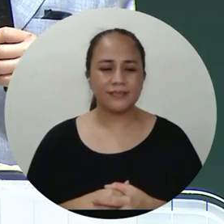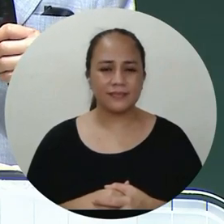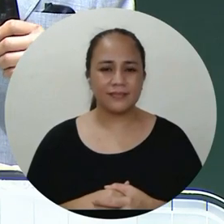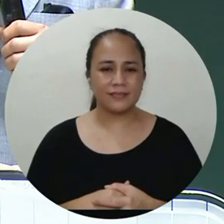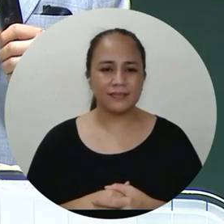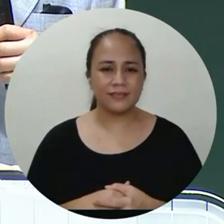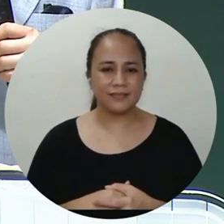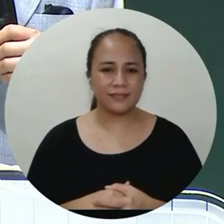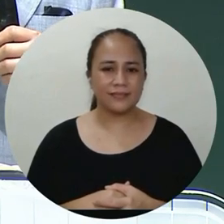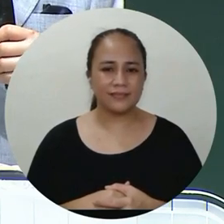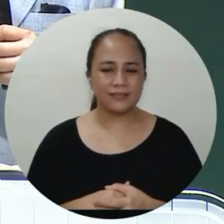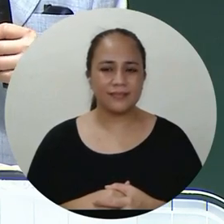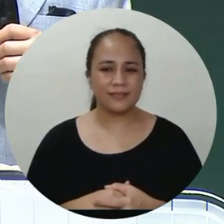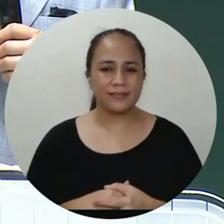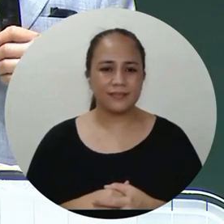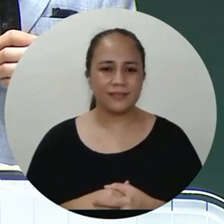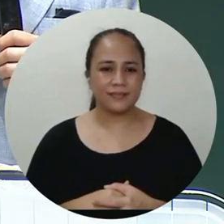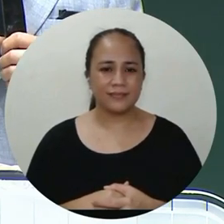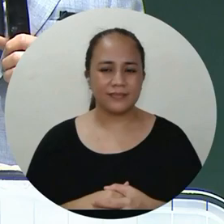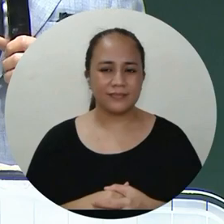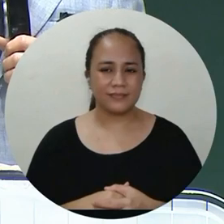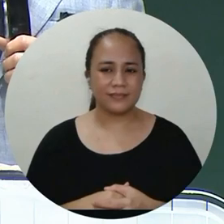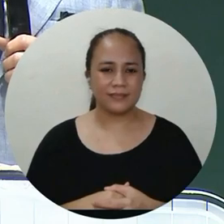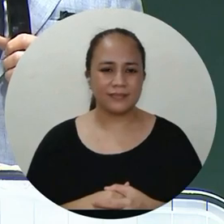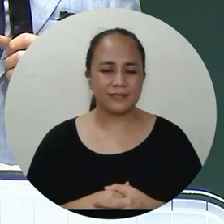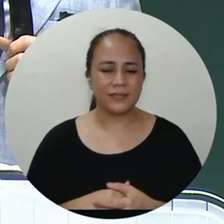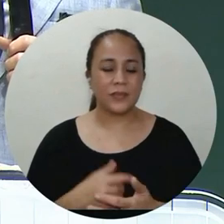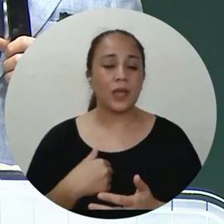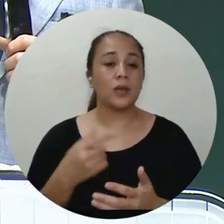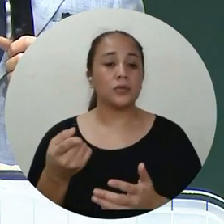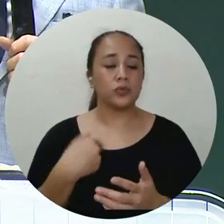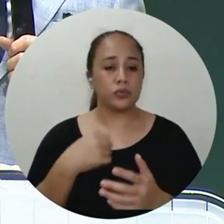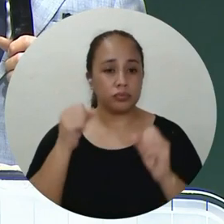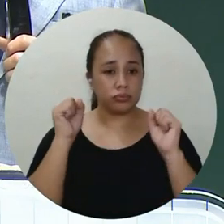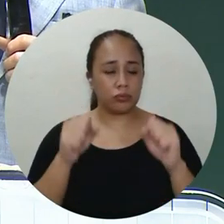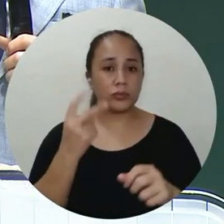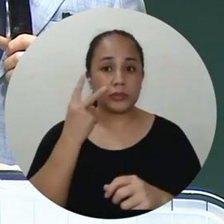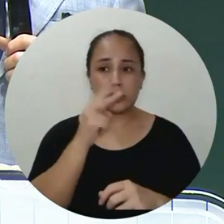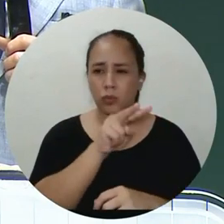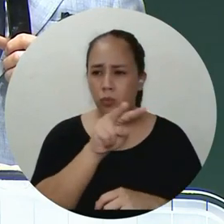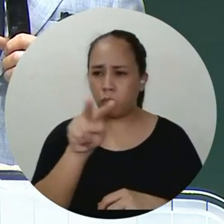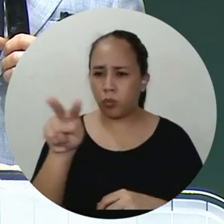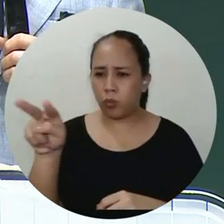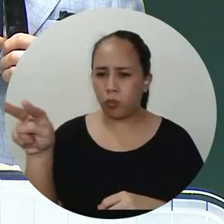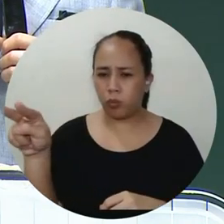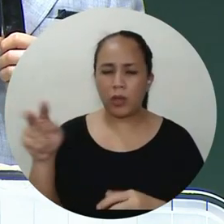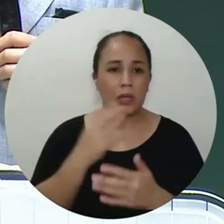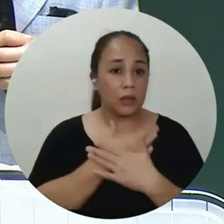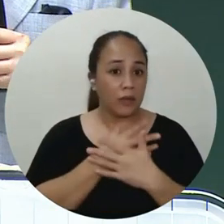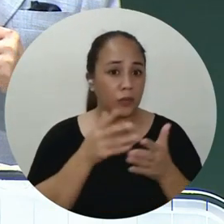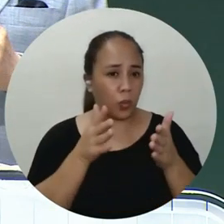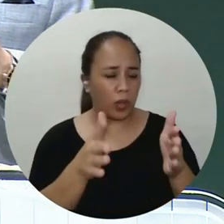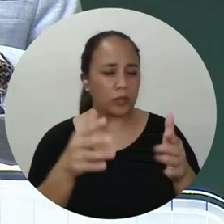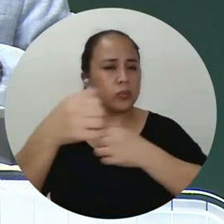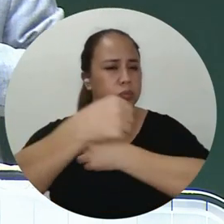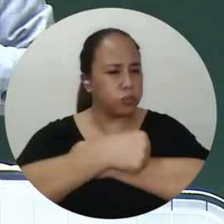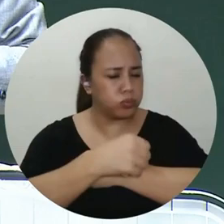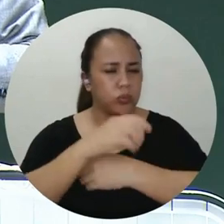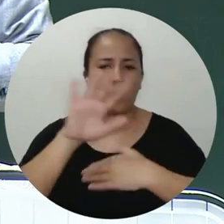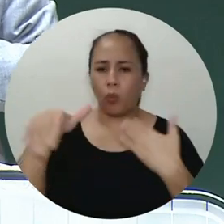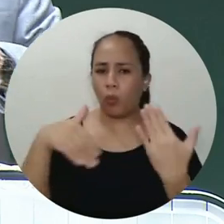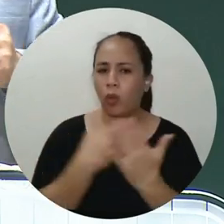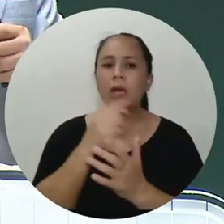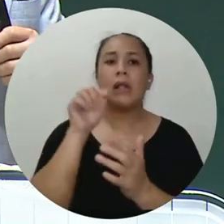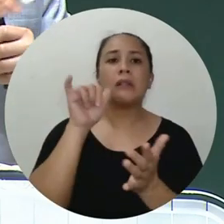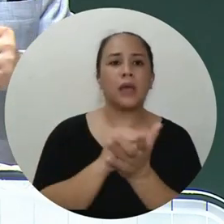함께 할 수 있는 이런 마음이 오직 그리스도라니까. So to be able to see everyone in a loving way, to embrace everyone, that is what it means to be only